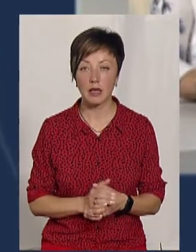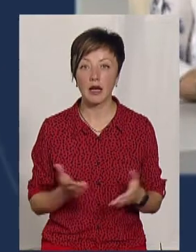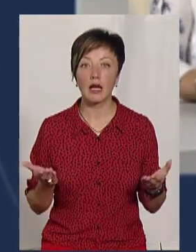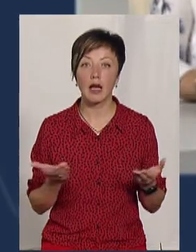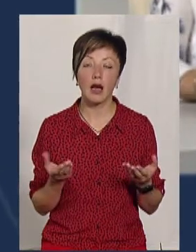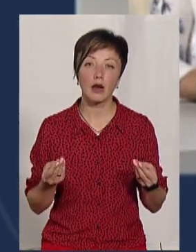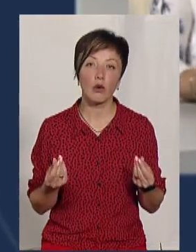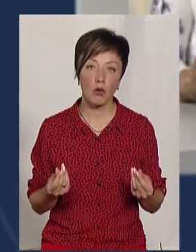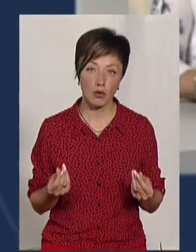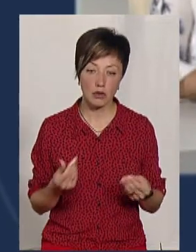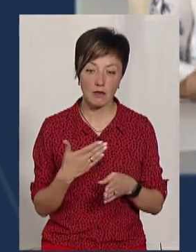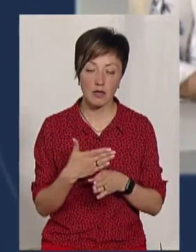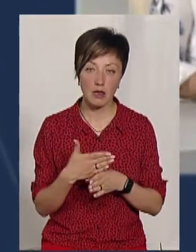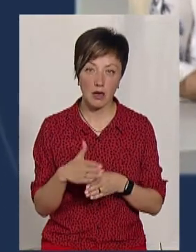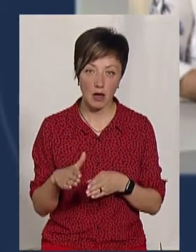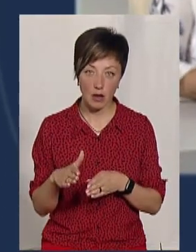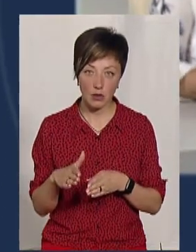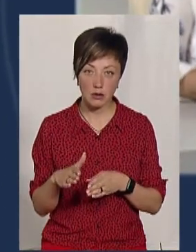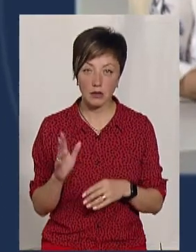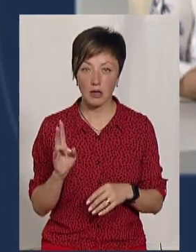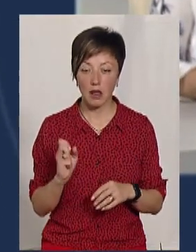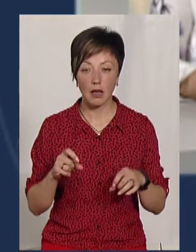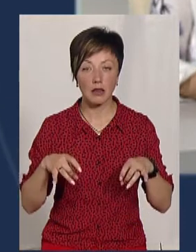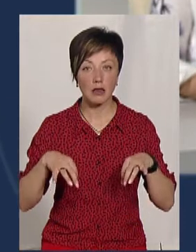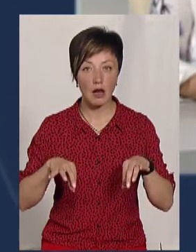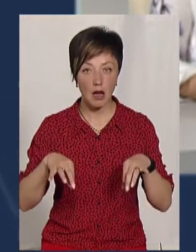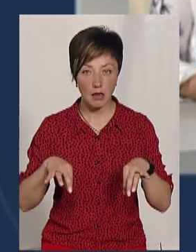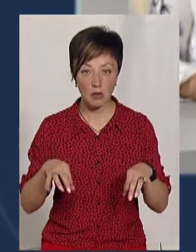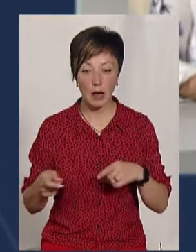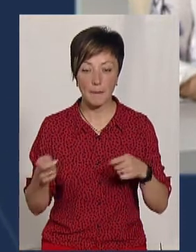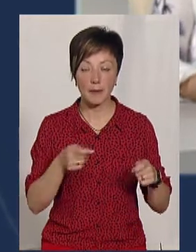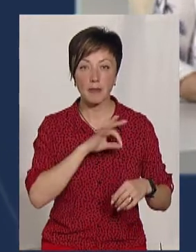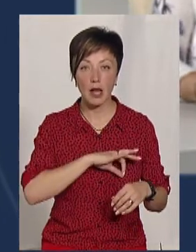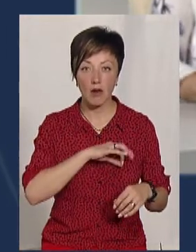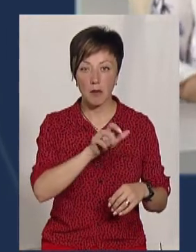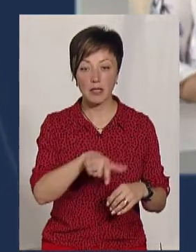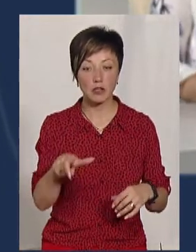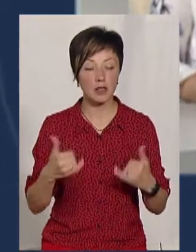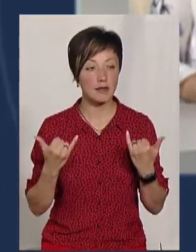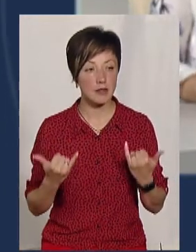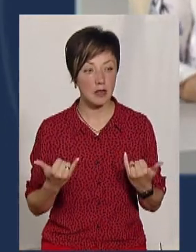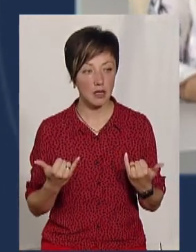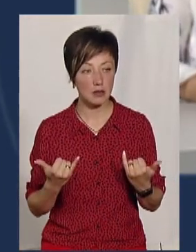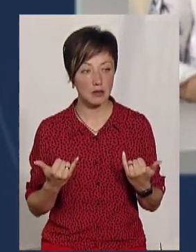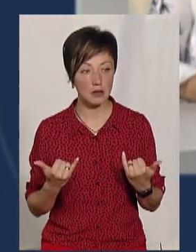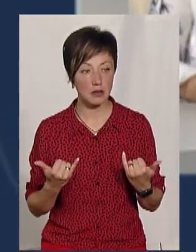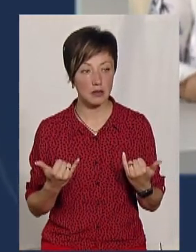Які кошти виділяються на транспорт, на перевезення пільгових пасажирів от зараз?